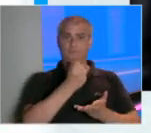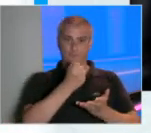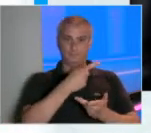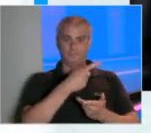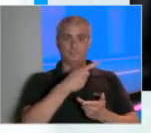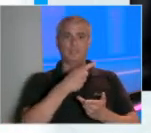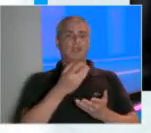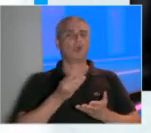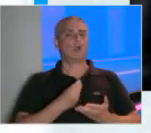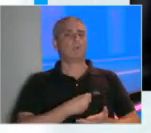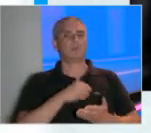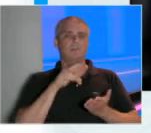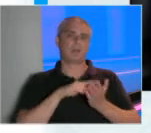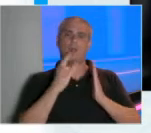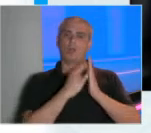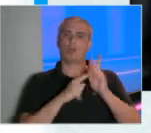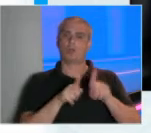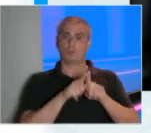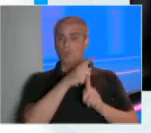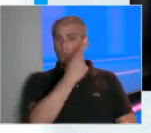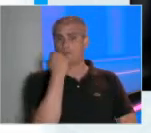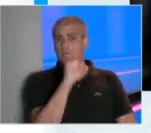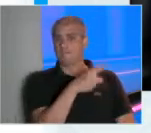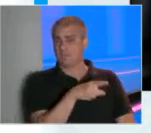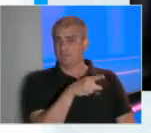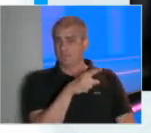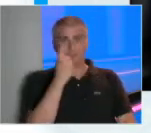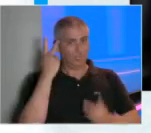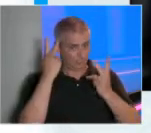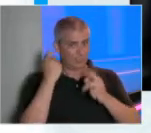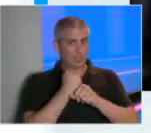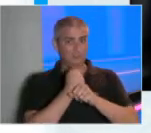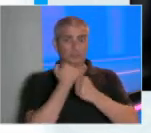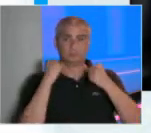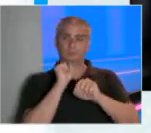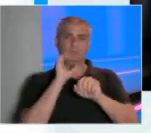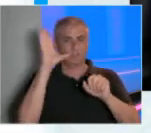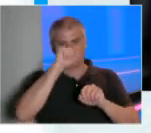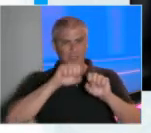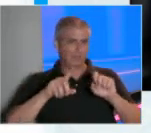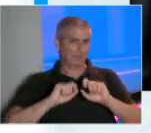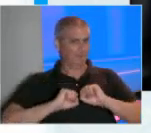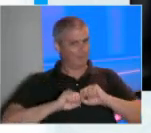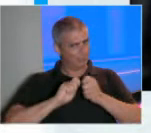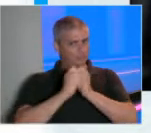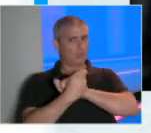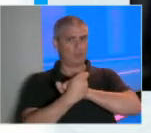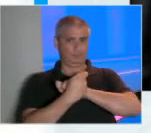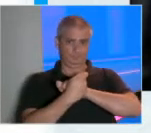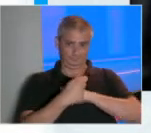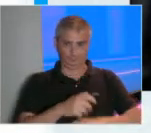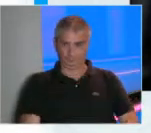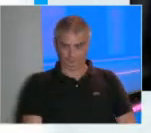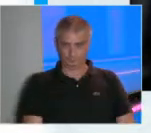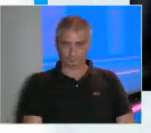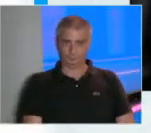במרכאות, הומניטרי מתוקף אותו חוק, אותו הוא מפר. חיוני לצאת מהשבי הקונספטואלי, כותבת חברת הכנסת לעתיד, כשהיא